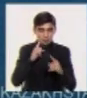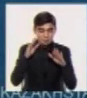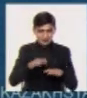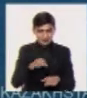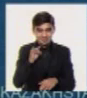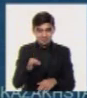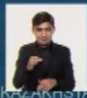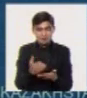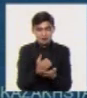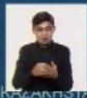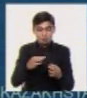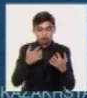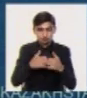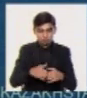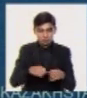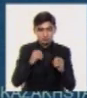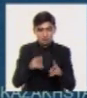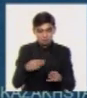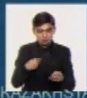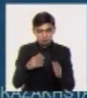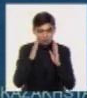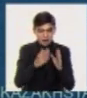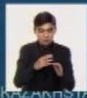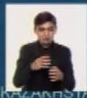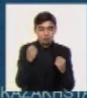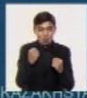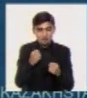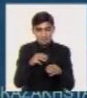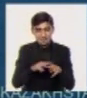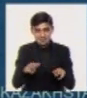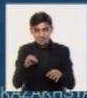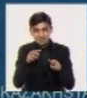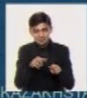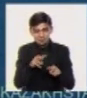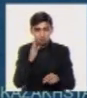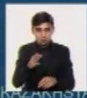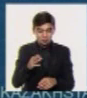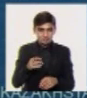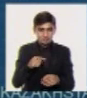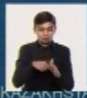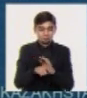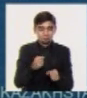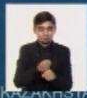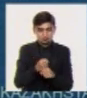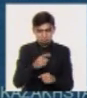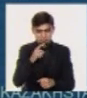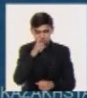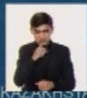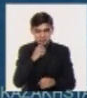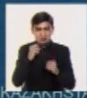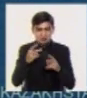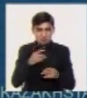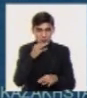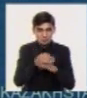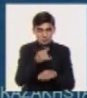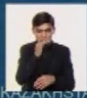Мәжіліс депутаттары ұтыстарды есепке алу орталығы тікелей мәдениет және спорт министрлігінің бақылауында болады деген құрылымы белгісіз, ешқандай тәуекелдерге